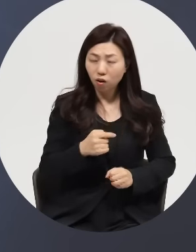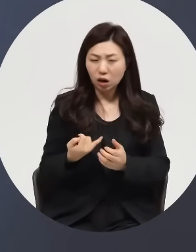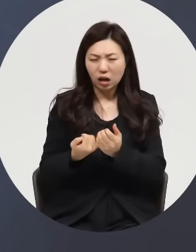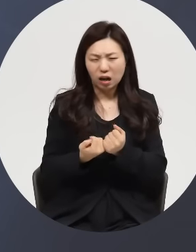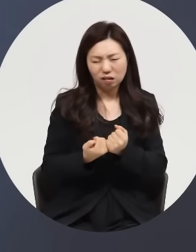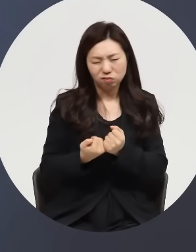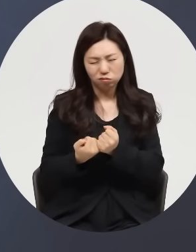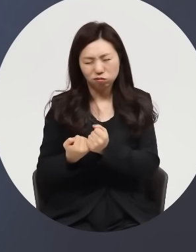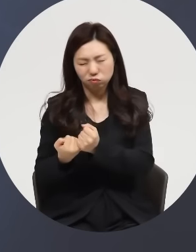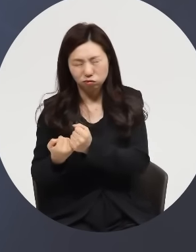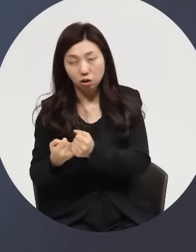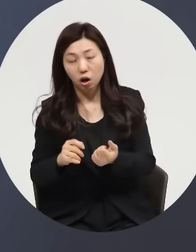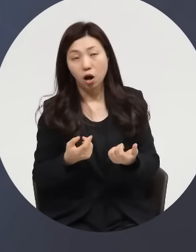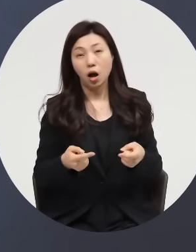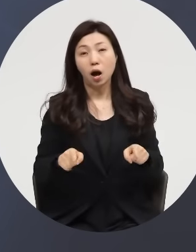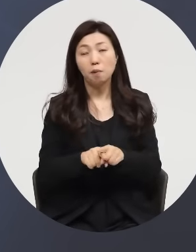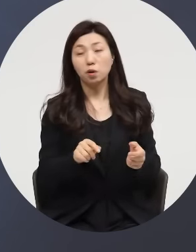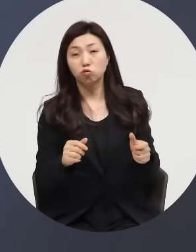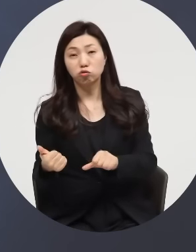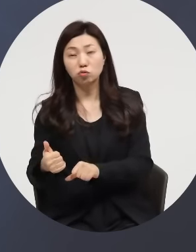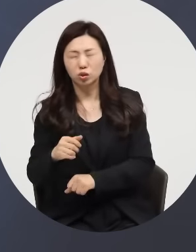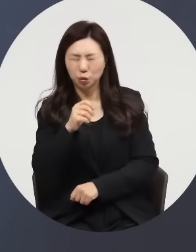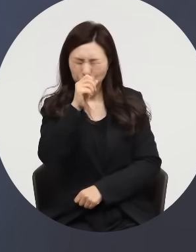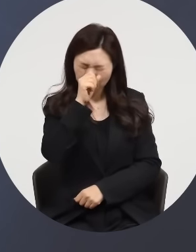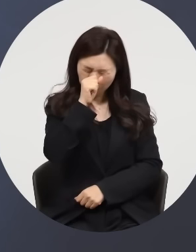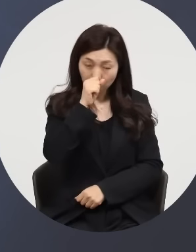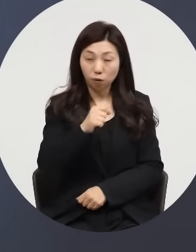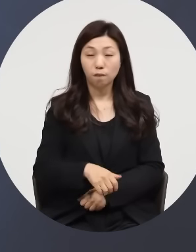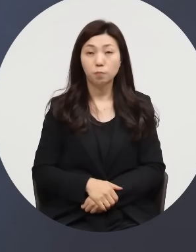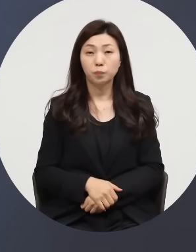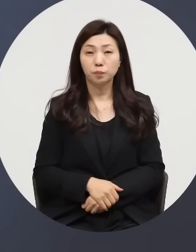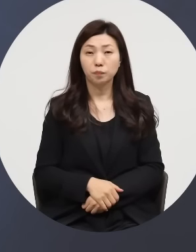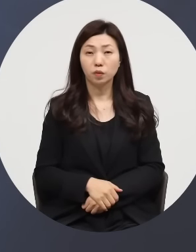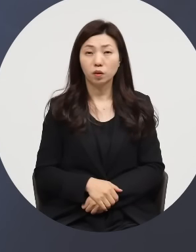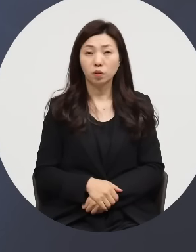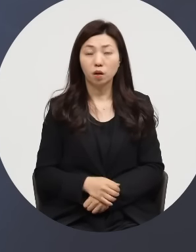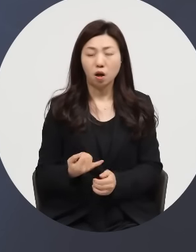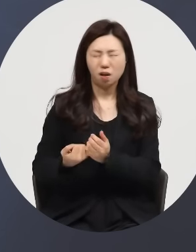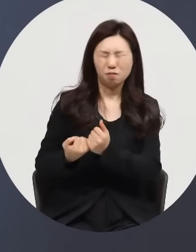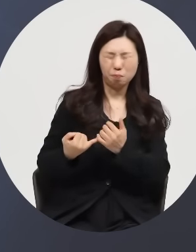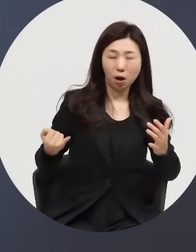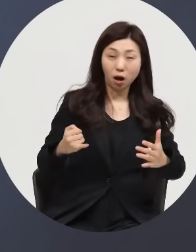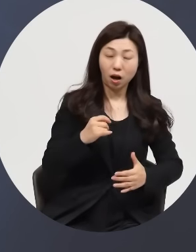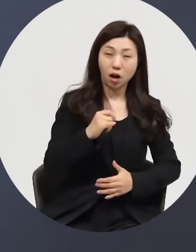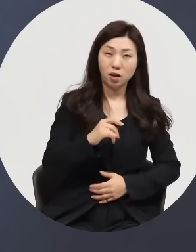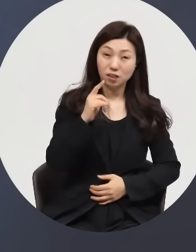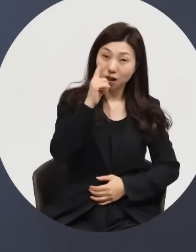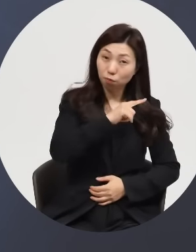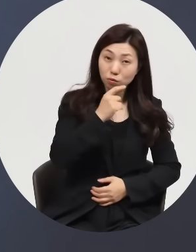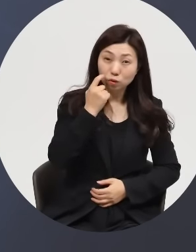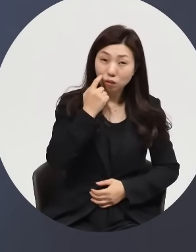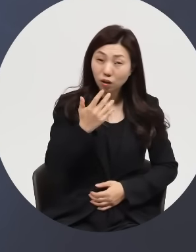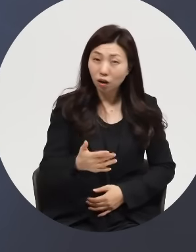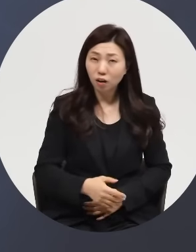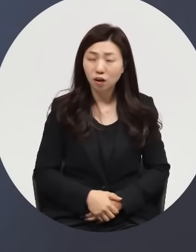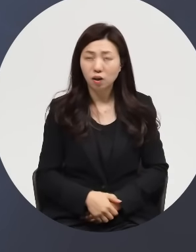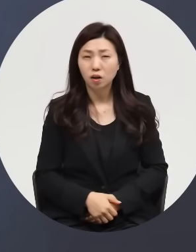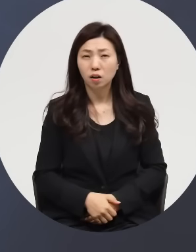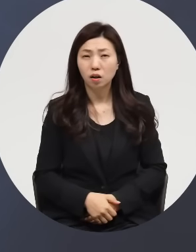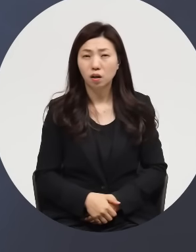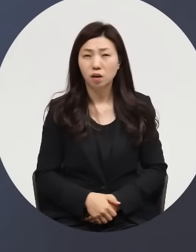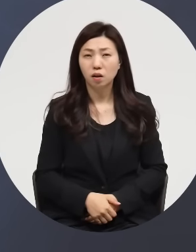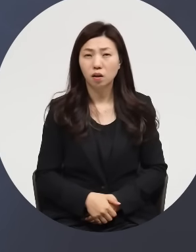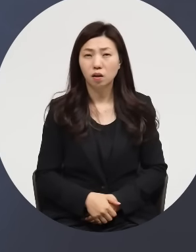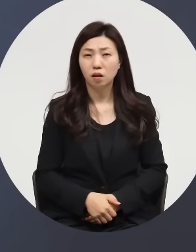놓는 거는 착한 일이고 손을 놓는 건 나쁜 일일까? 못 놓고 둘이 다 빠져주면 어리석은 짓이고